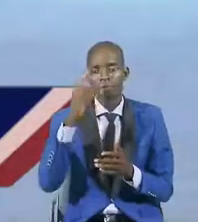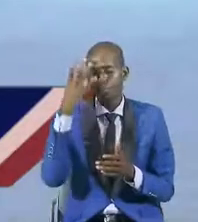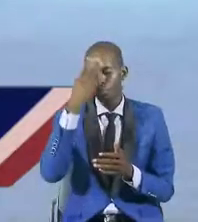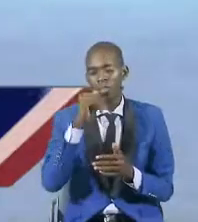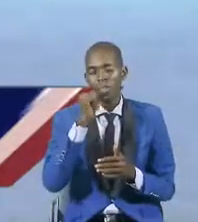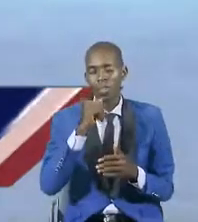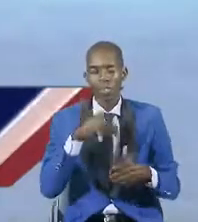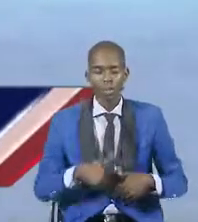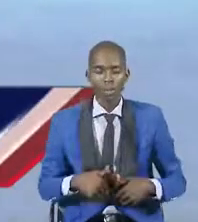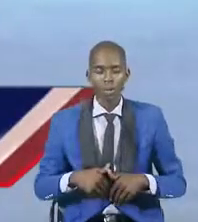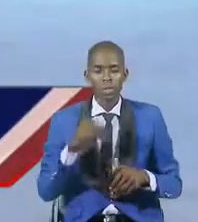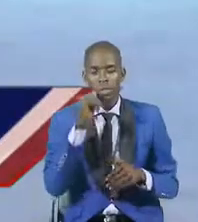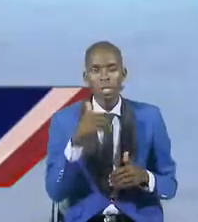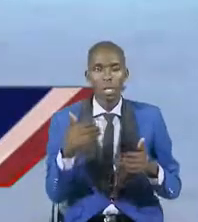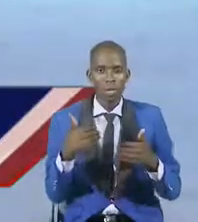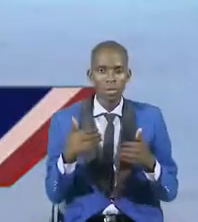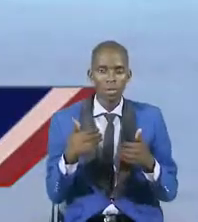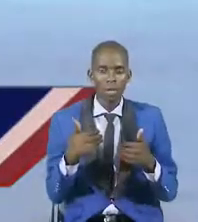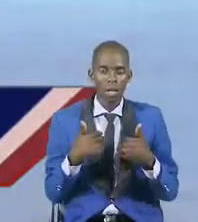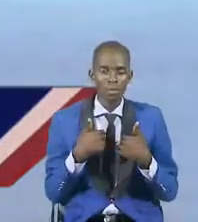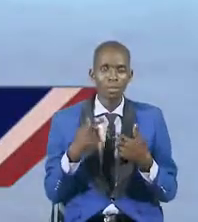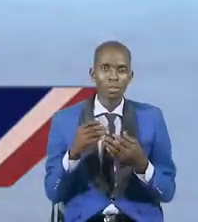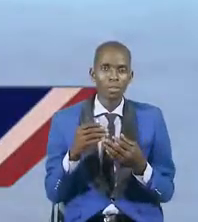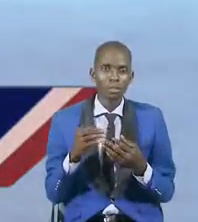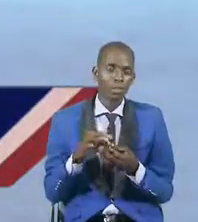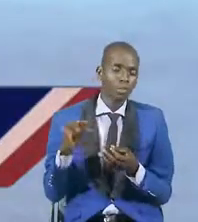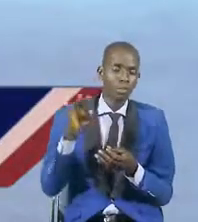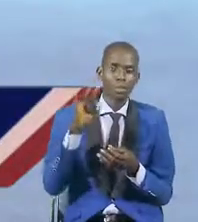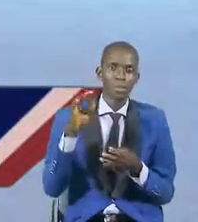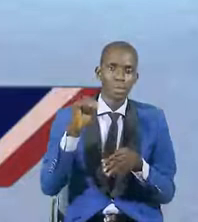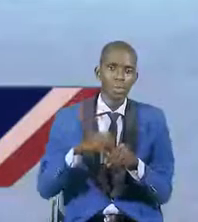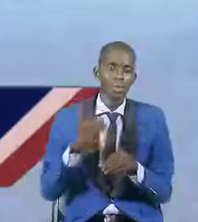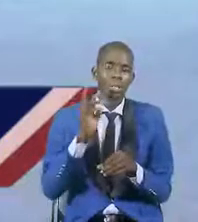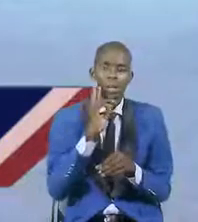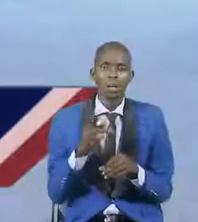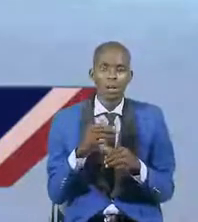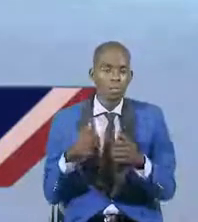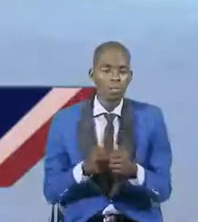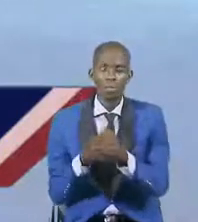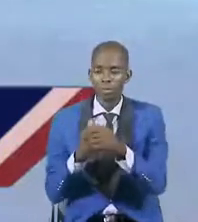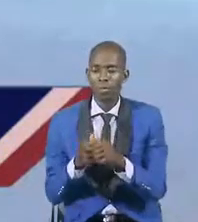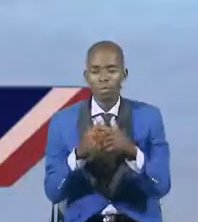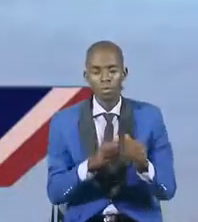de Python, qui accompagnait Paul et Silas. Et